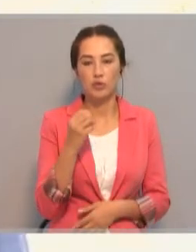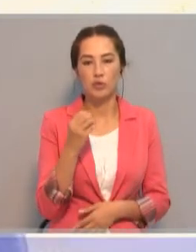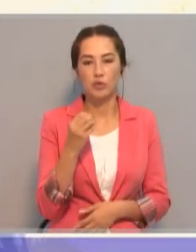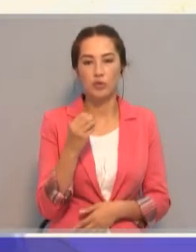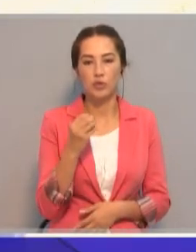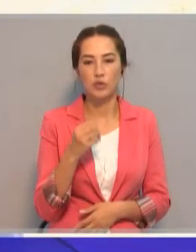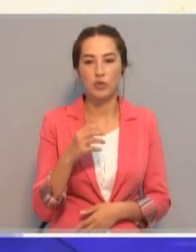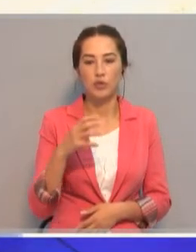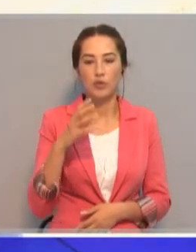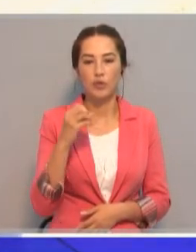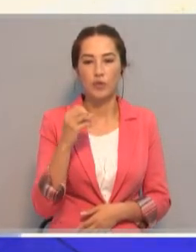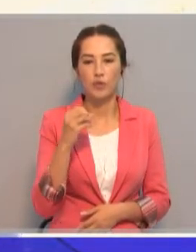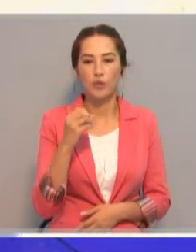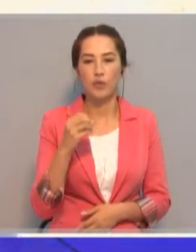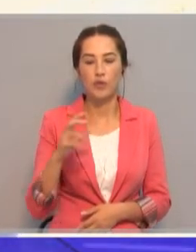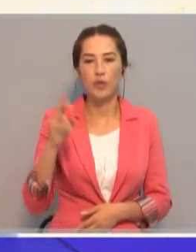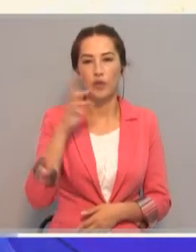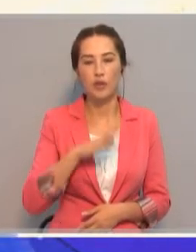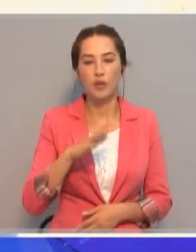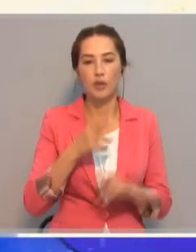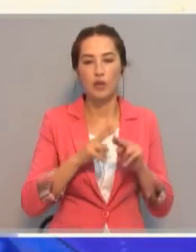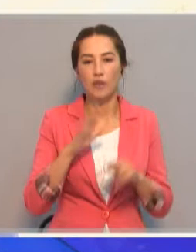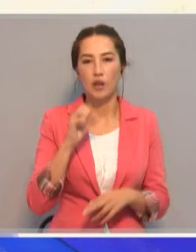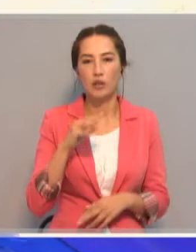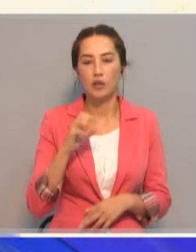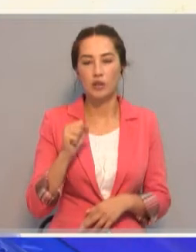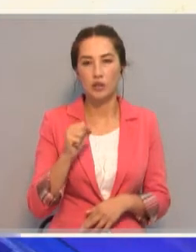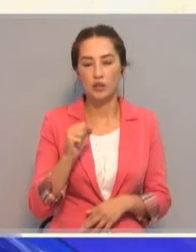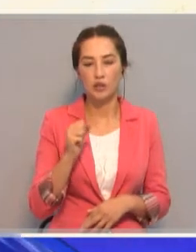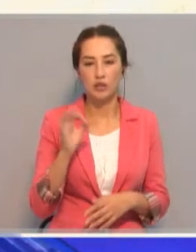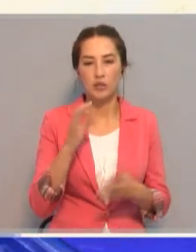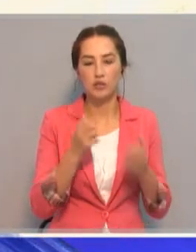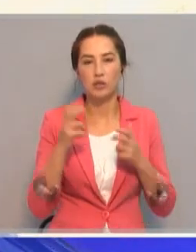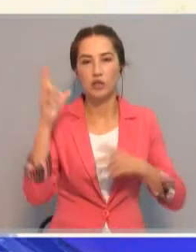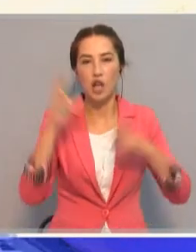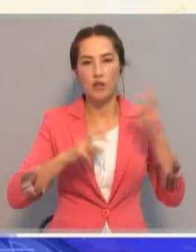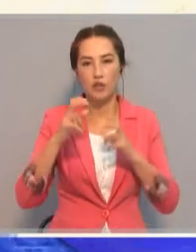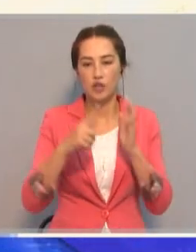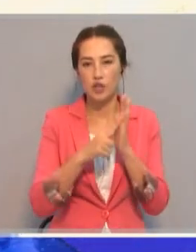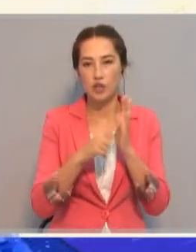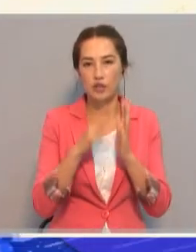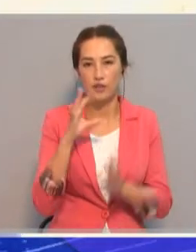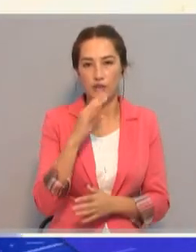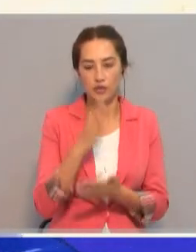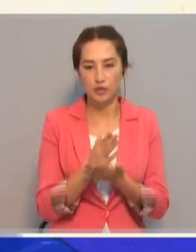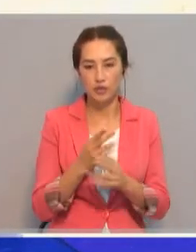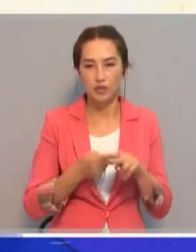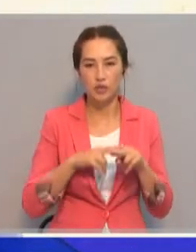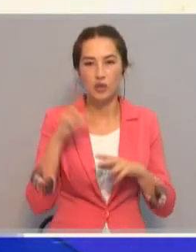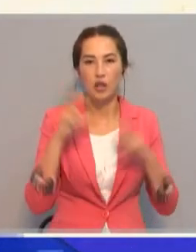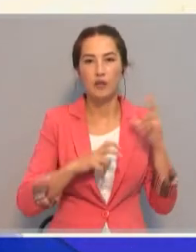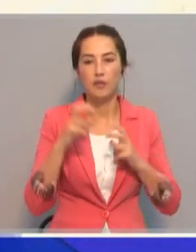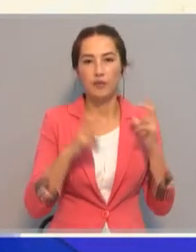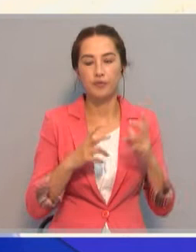Одан бөлек мынау ауданымызда мақта қабылдайтын үлкен зауыттарымыз бар, 7 зауытымыз бар. Қазіргі таңда осы